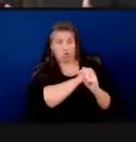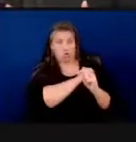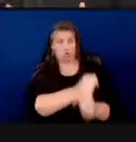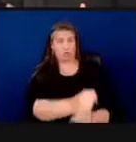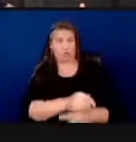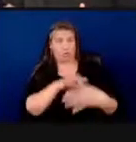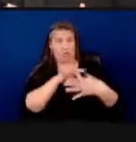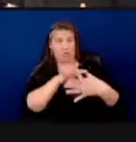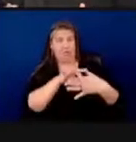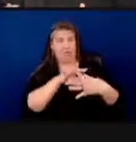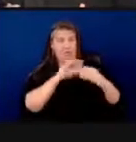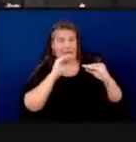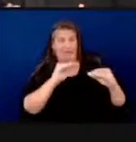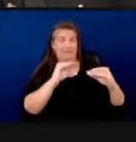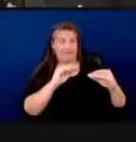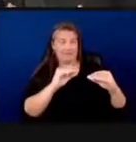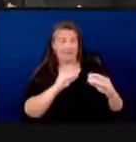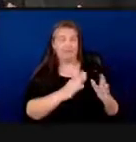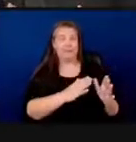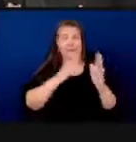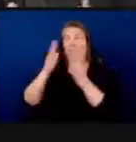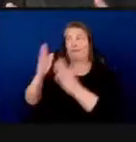kujumuishwa